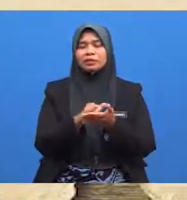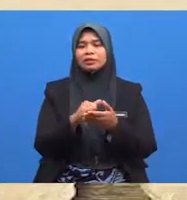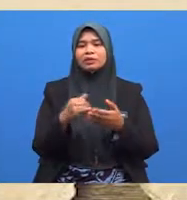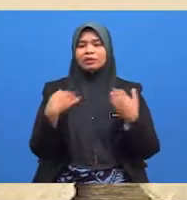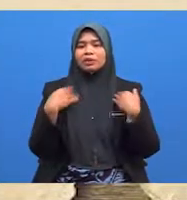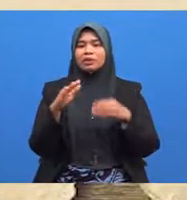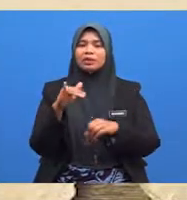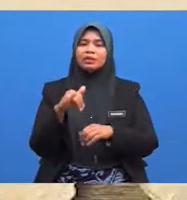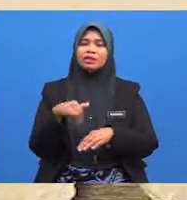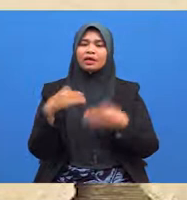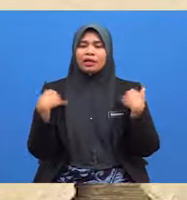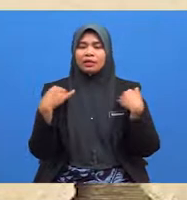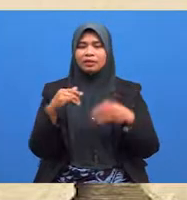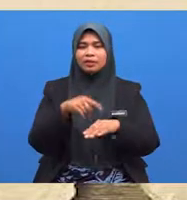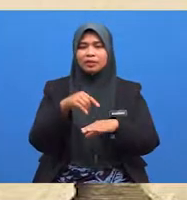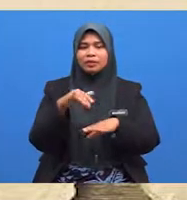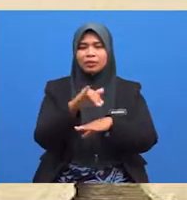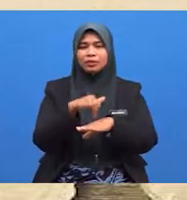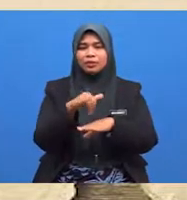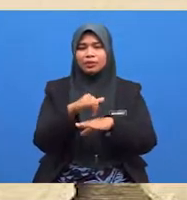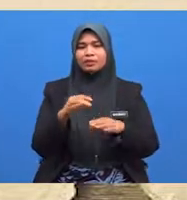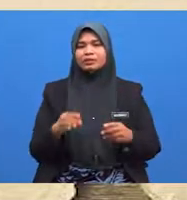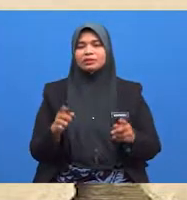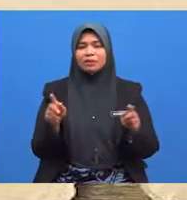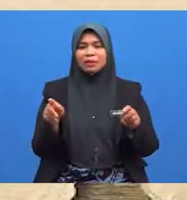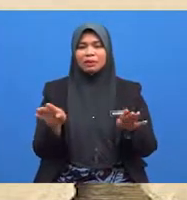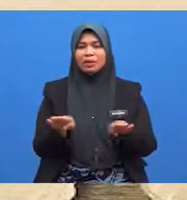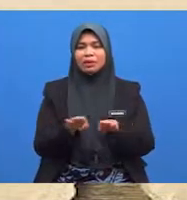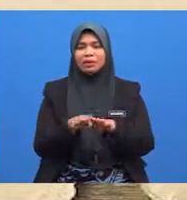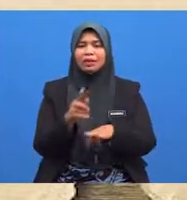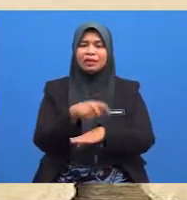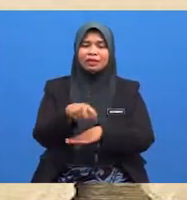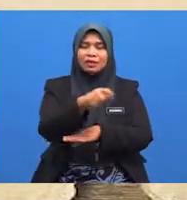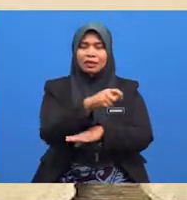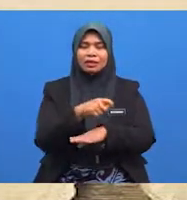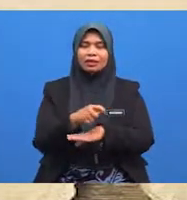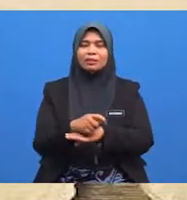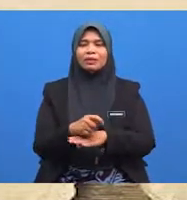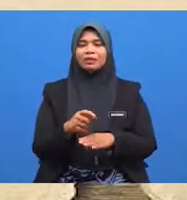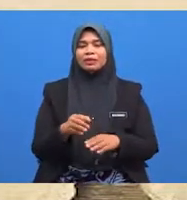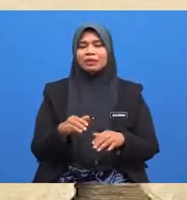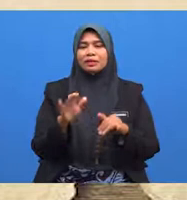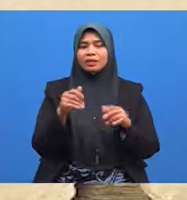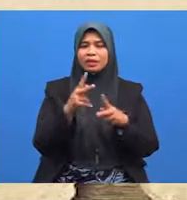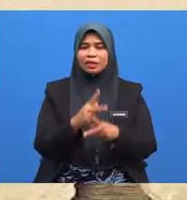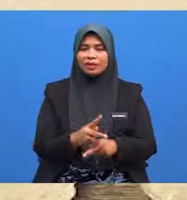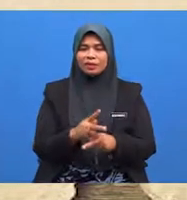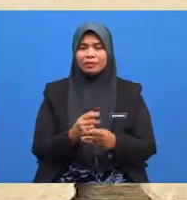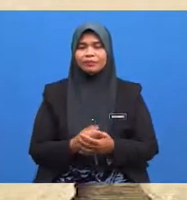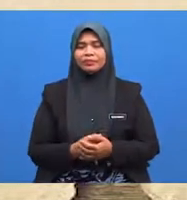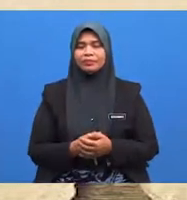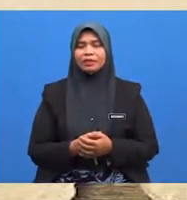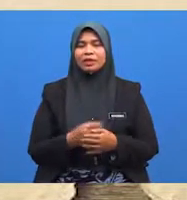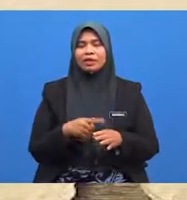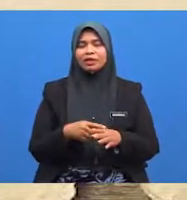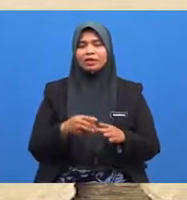memaparkan analogi kepada pandangan terhadap keadaan syurga atau taman abadi. Ia